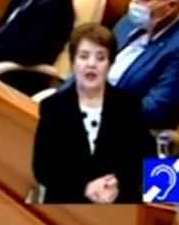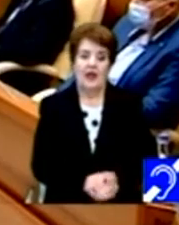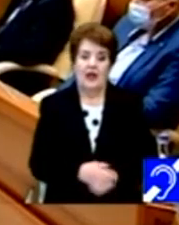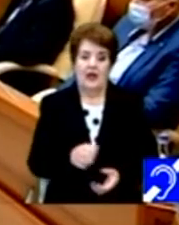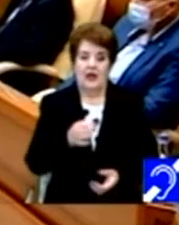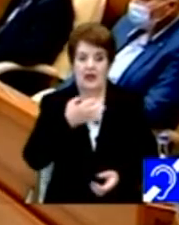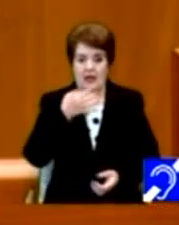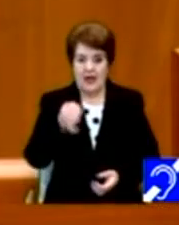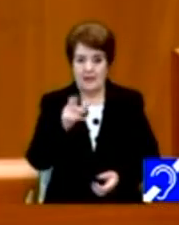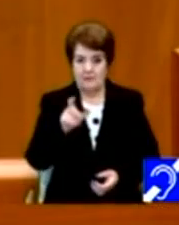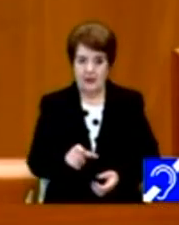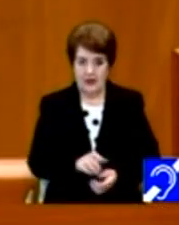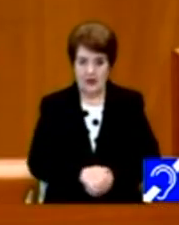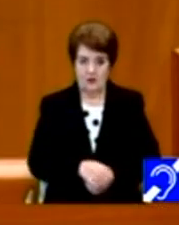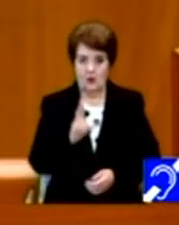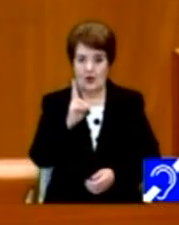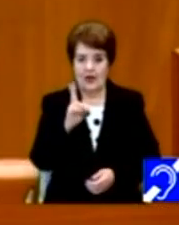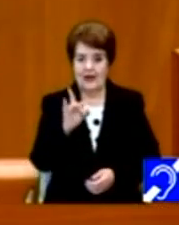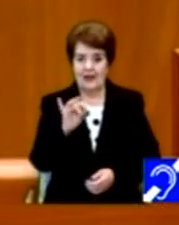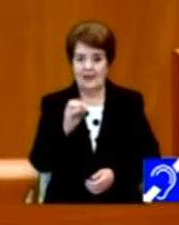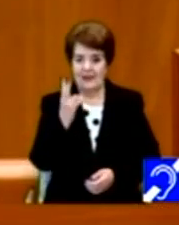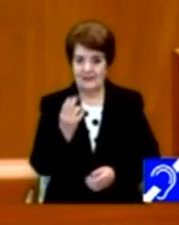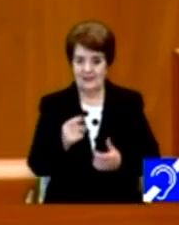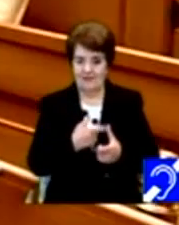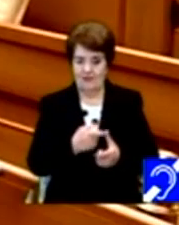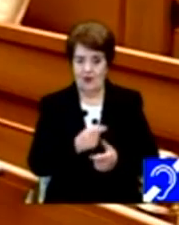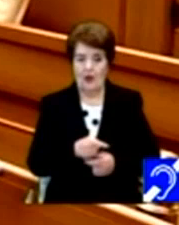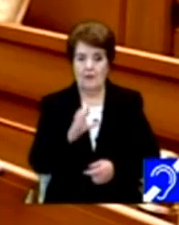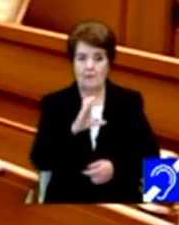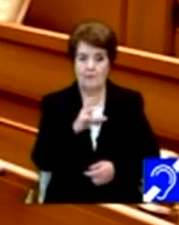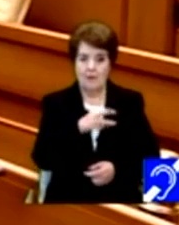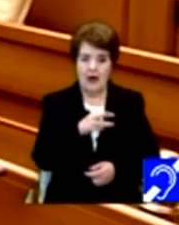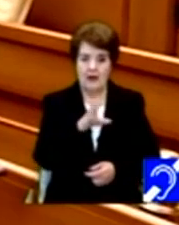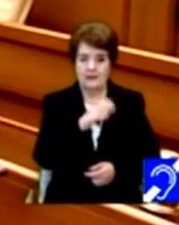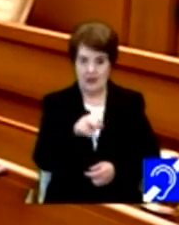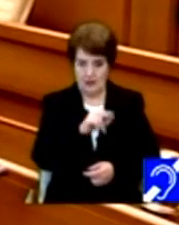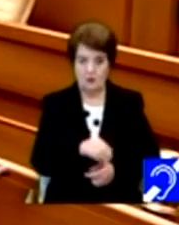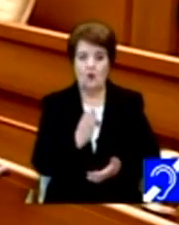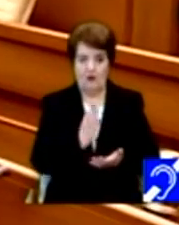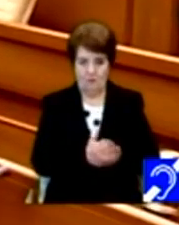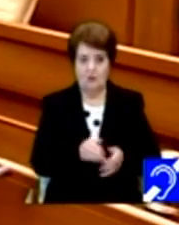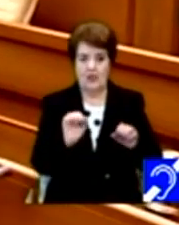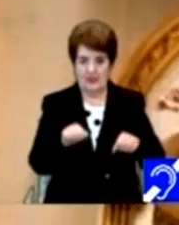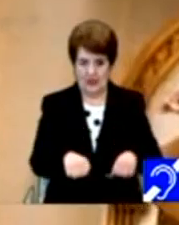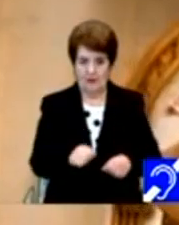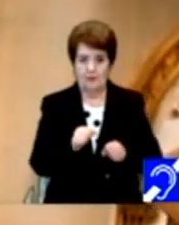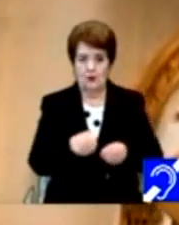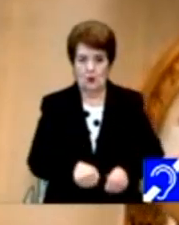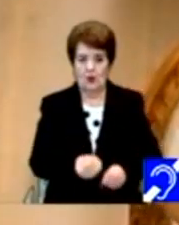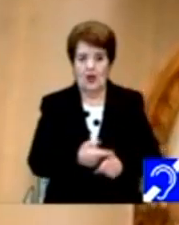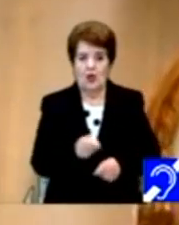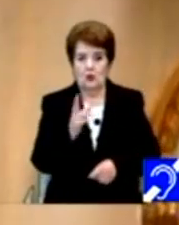Expertul în drept constituțional Teodor Cârnaț spune că președintele Maia Sandu a avut dreptul să înainteze un candidat după ce